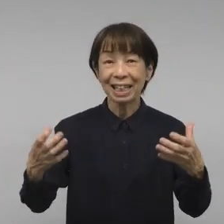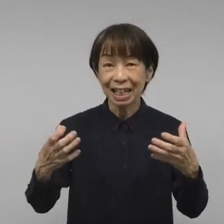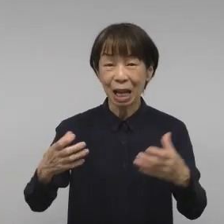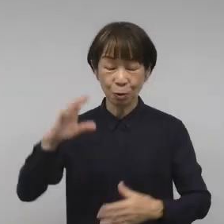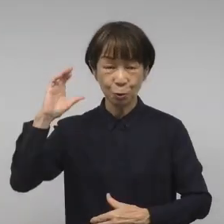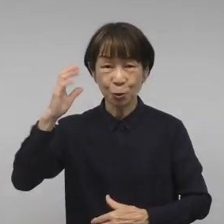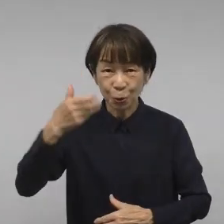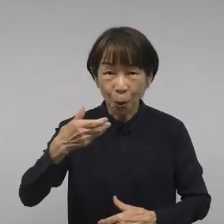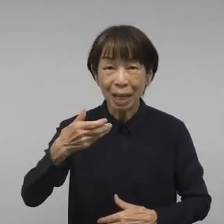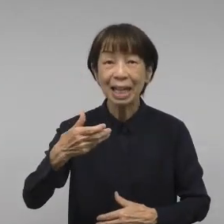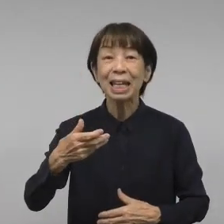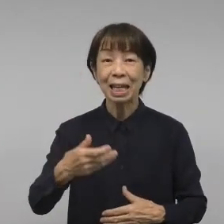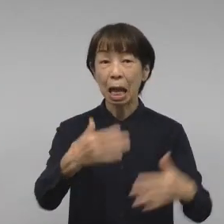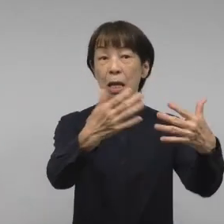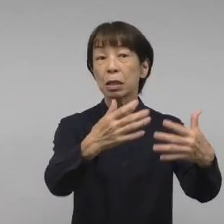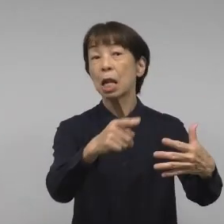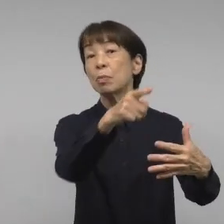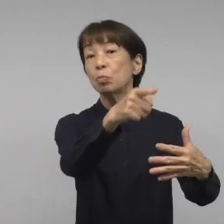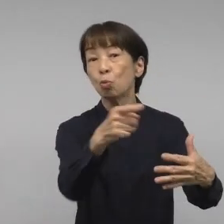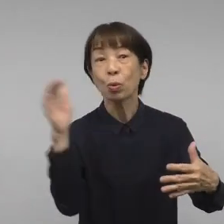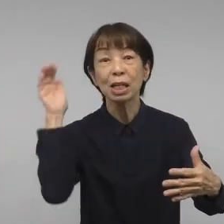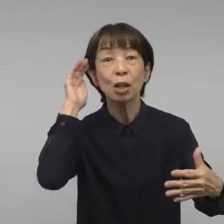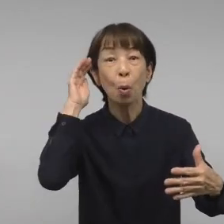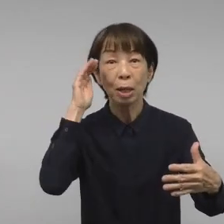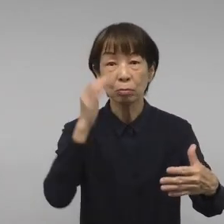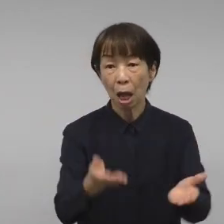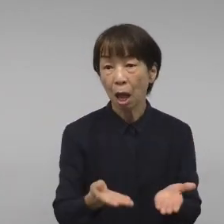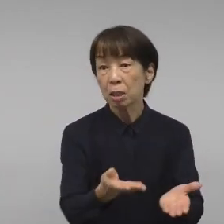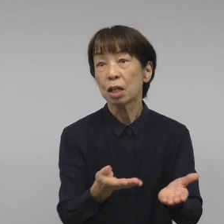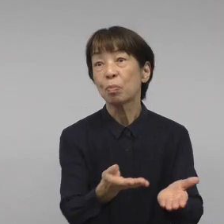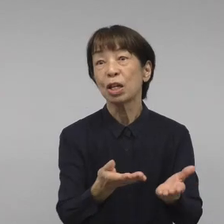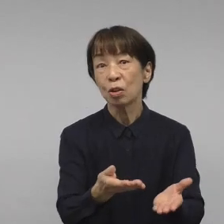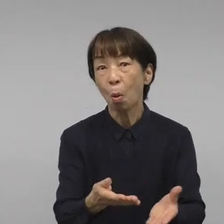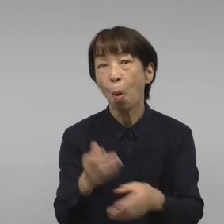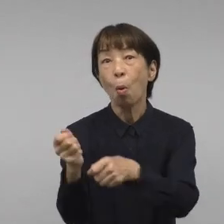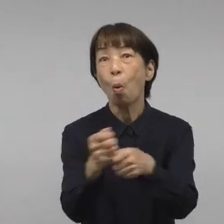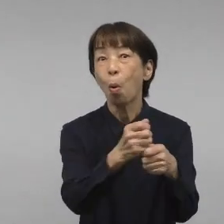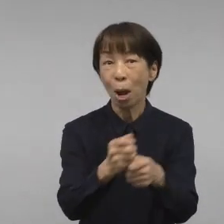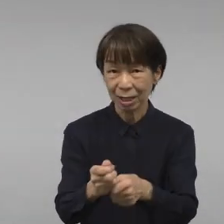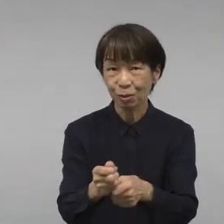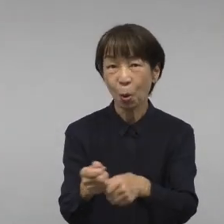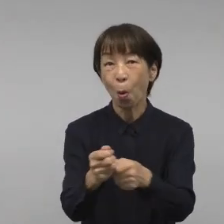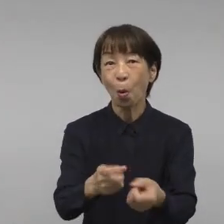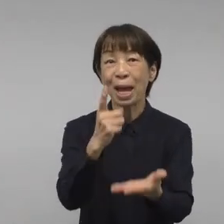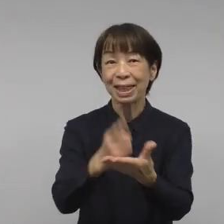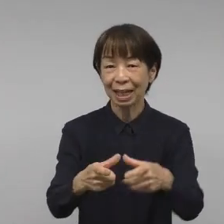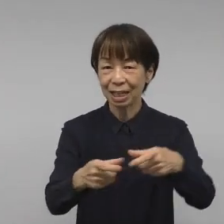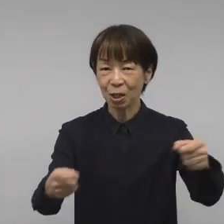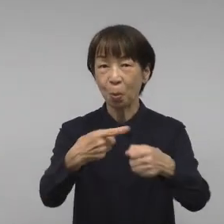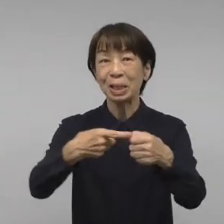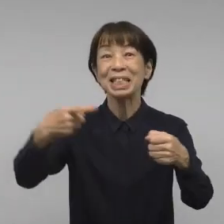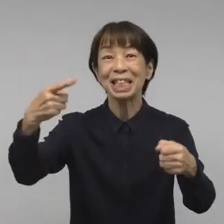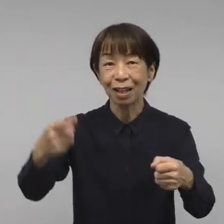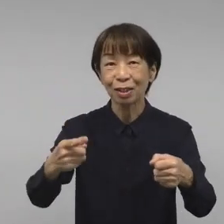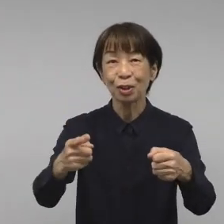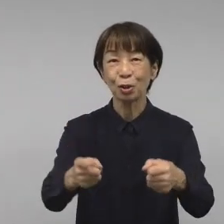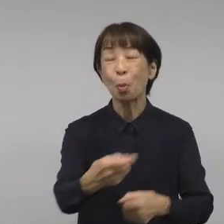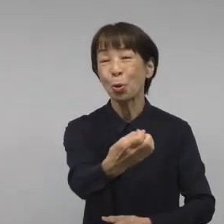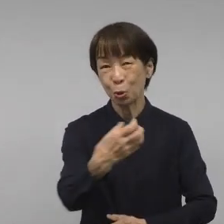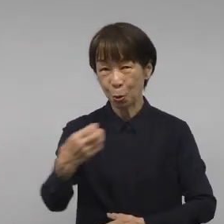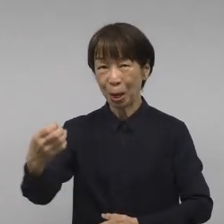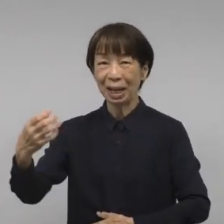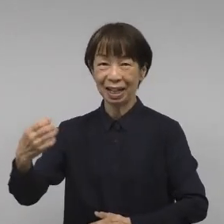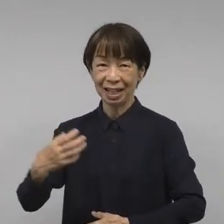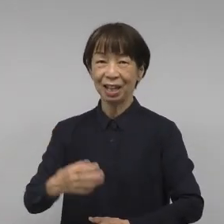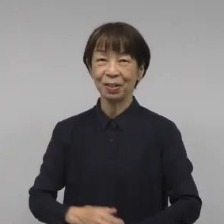すごいとかですね、テレビ越しでも聞こえるよとか、地響きのようだみたいな、応援だけで見れば日本一だみたいな、話とかですね、さまざまいただいているところ